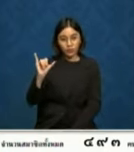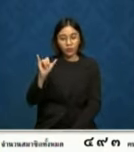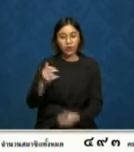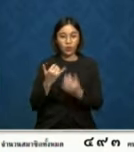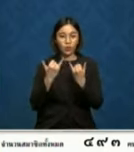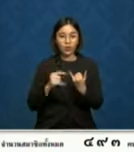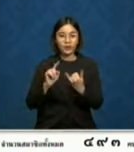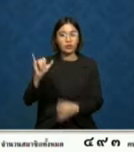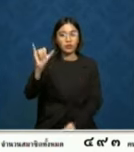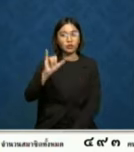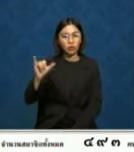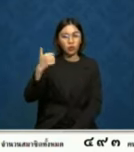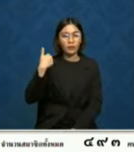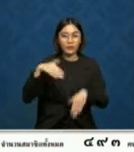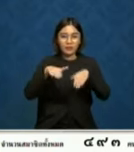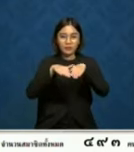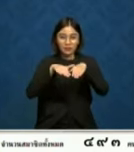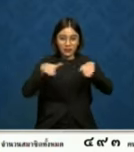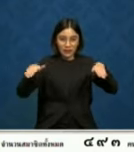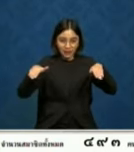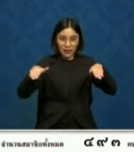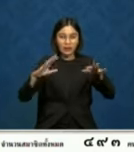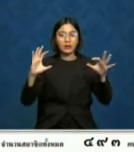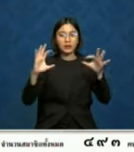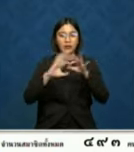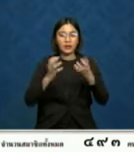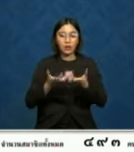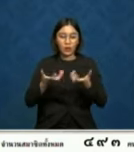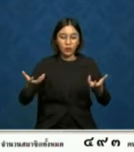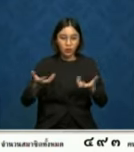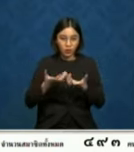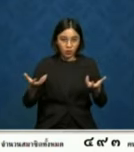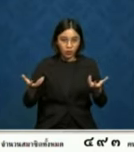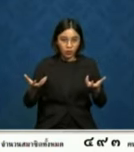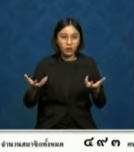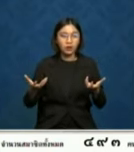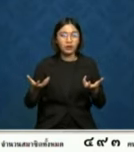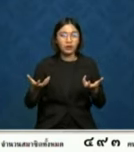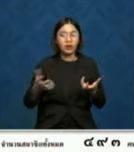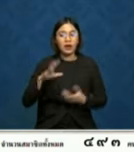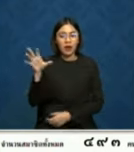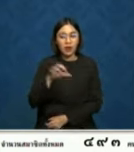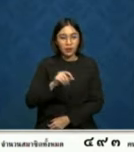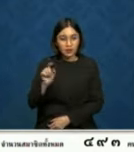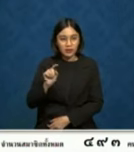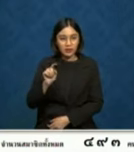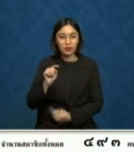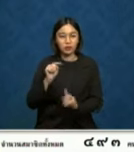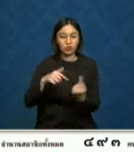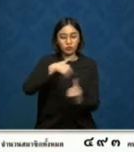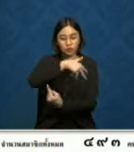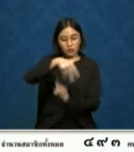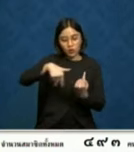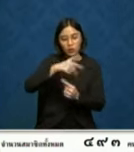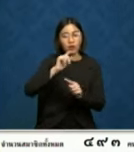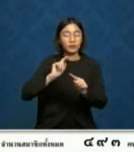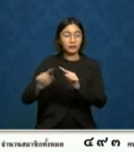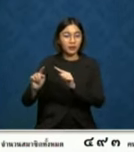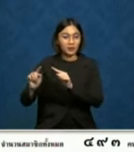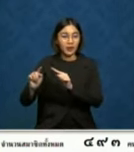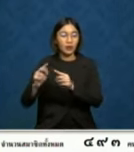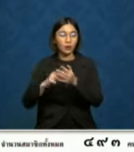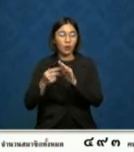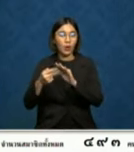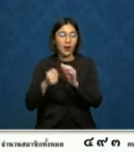วันนี้สหภาพยุโรปนั้นมีมาตรฐานในเรื่องของสินค้าผลิตภัณฑ์ต้องมาจากสิ่งแวดล้อมที่